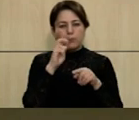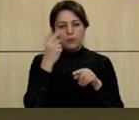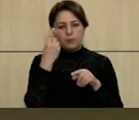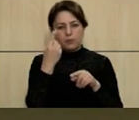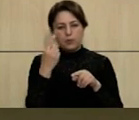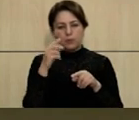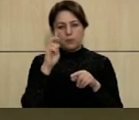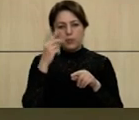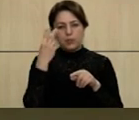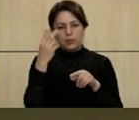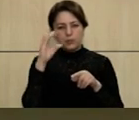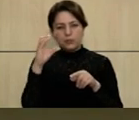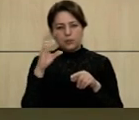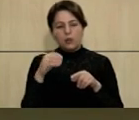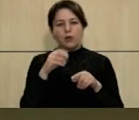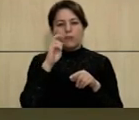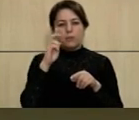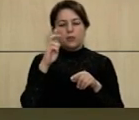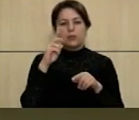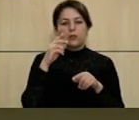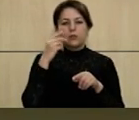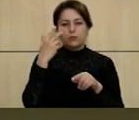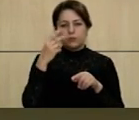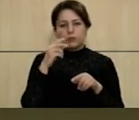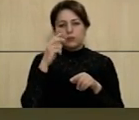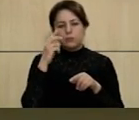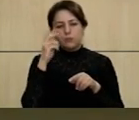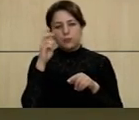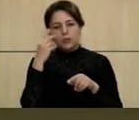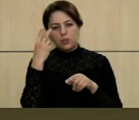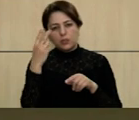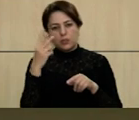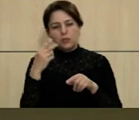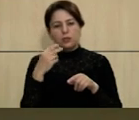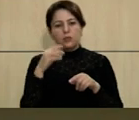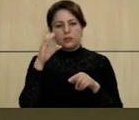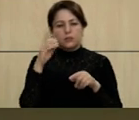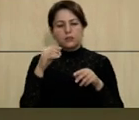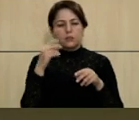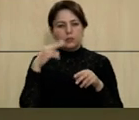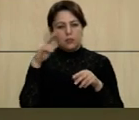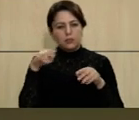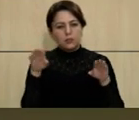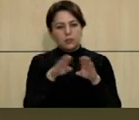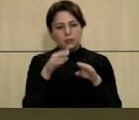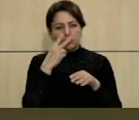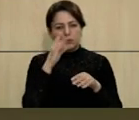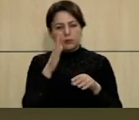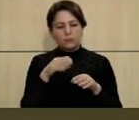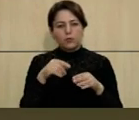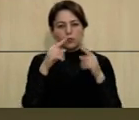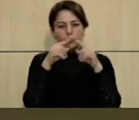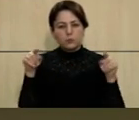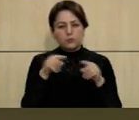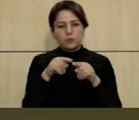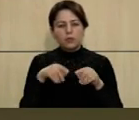C va uchburchak B3, B2, D lar tengligi kelib chiqadi. Uchburchaklar teng bo'lgandan keyin